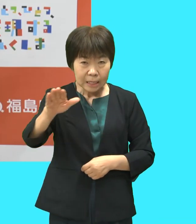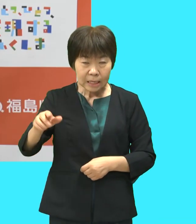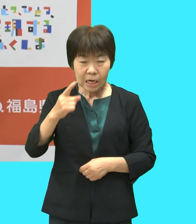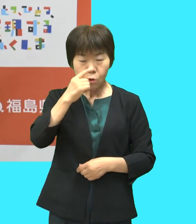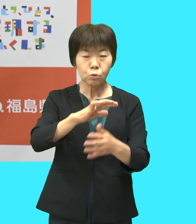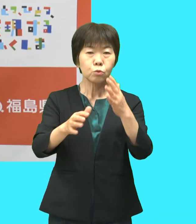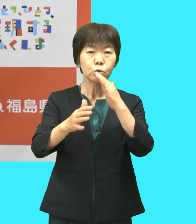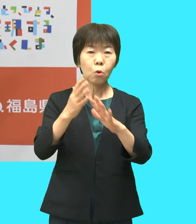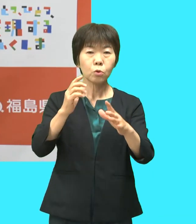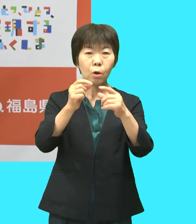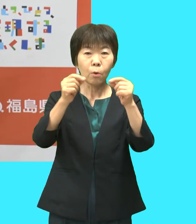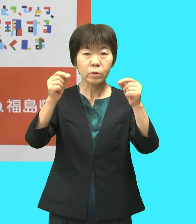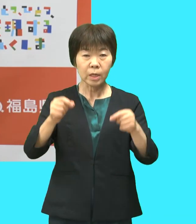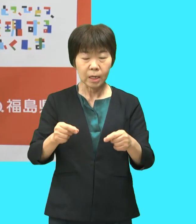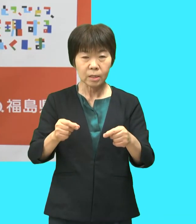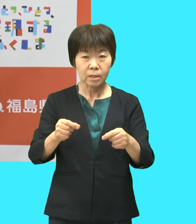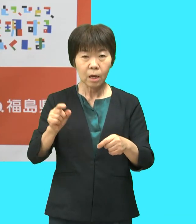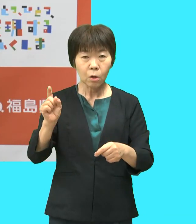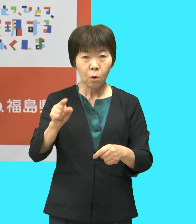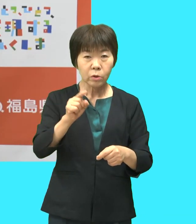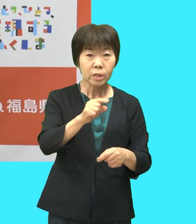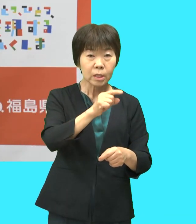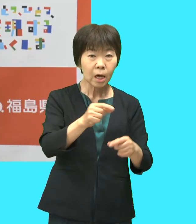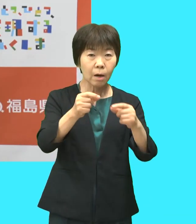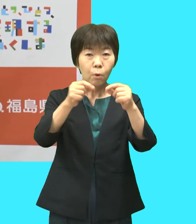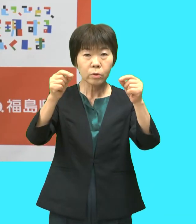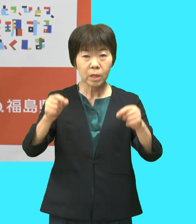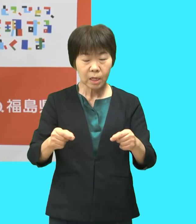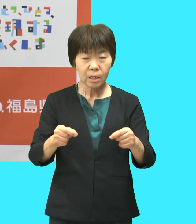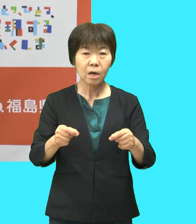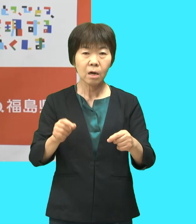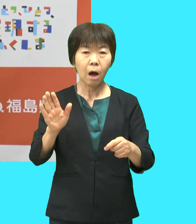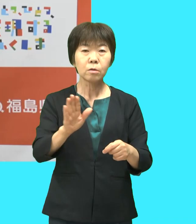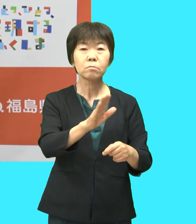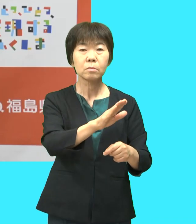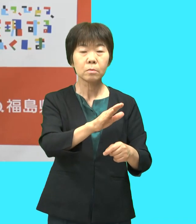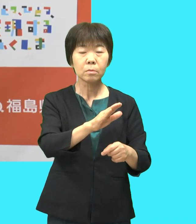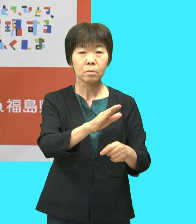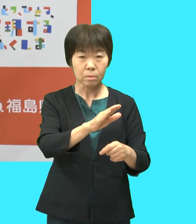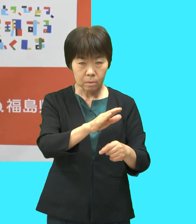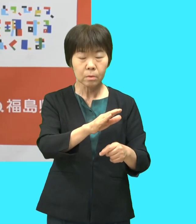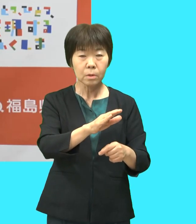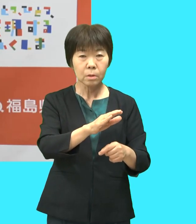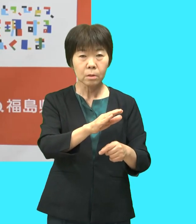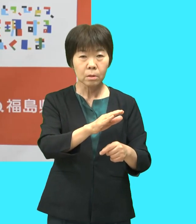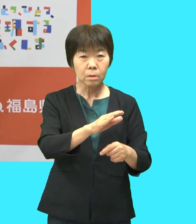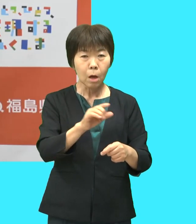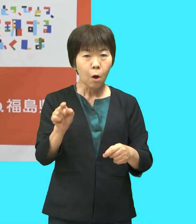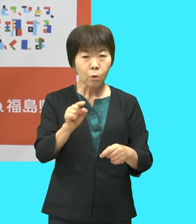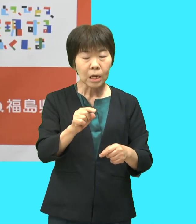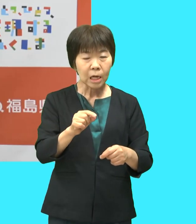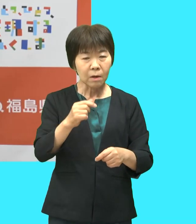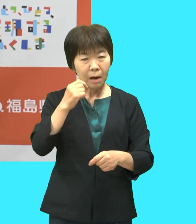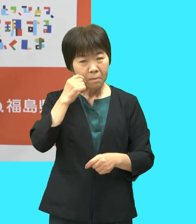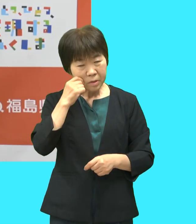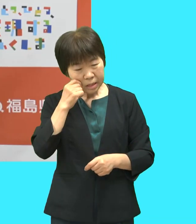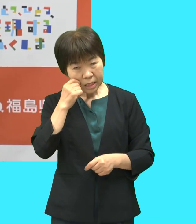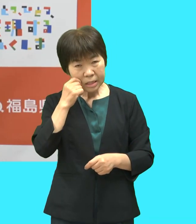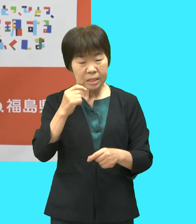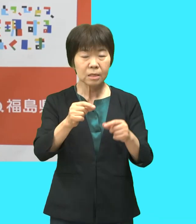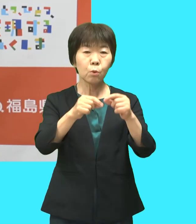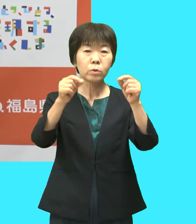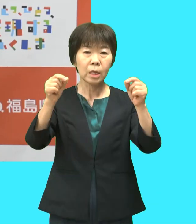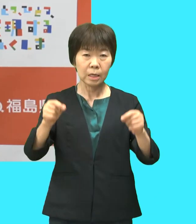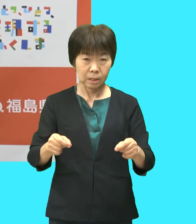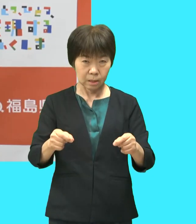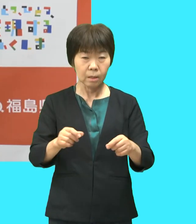問題、こういったさまざまな問題がありますが、ご承知のとおりこれらは極めて難しい問題ばかりであ